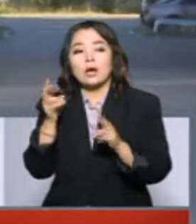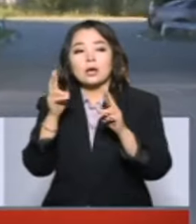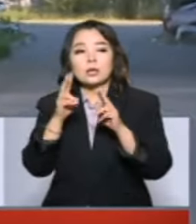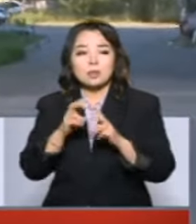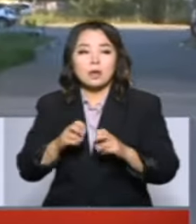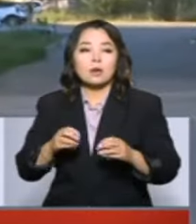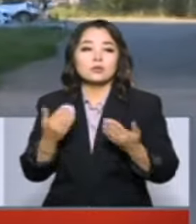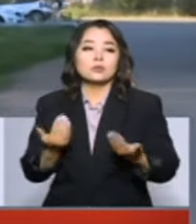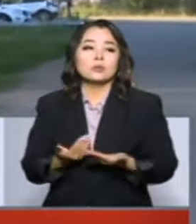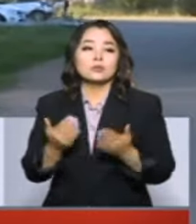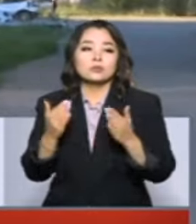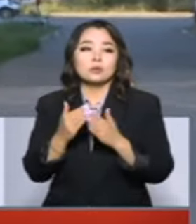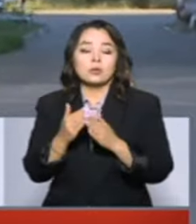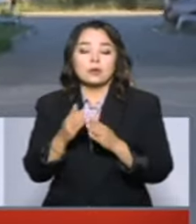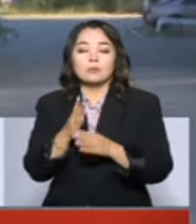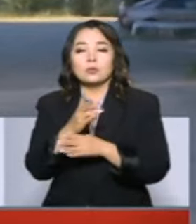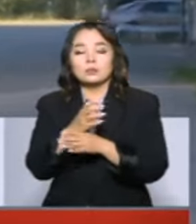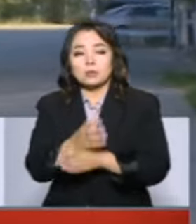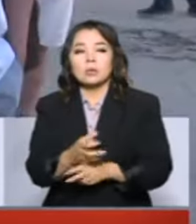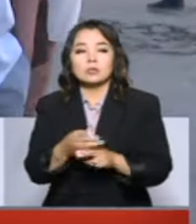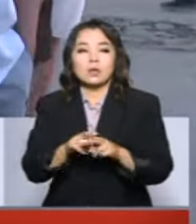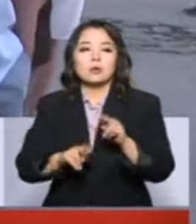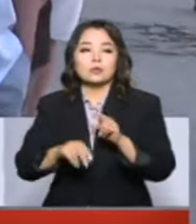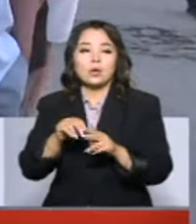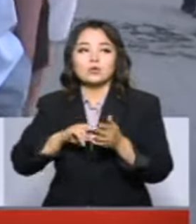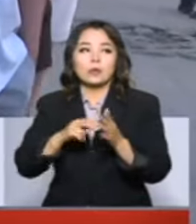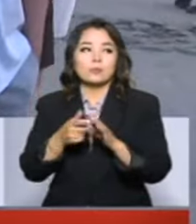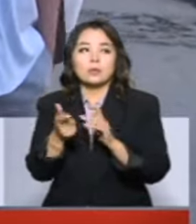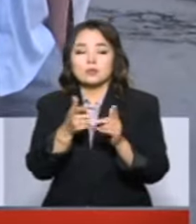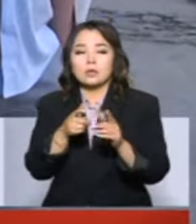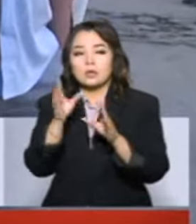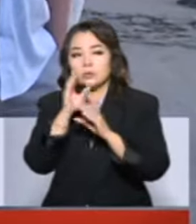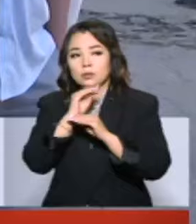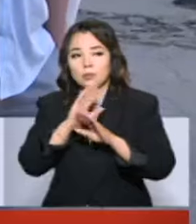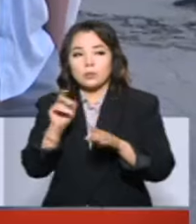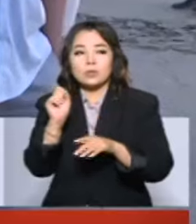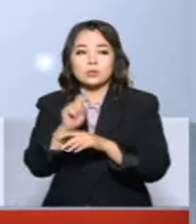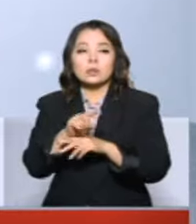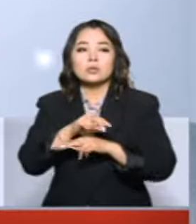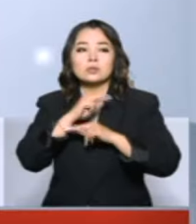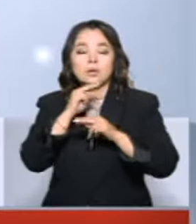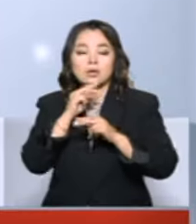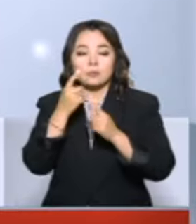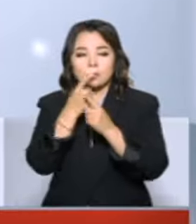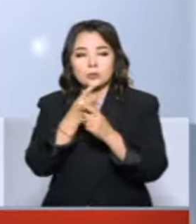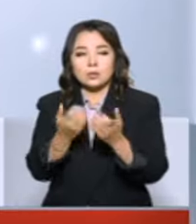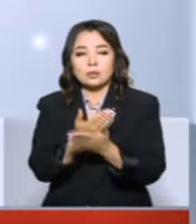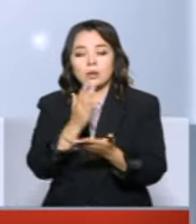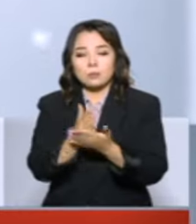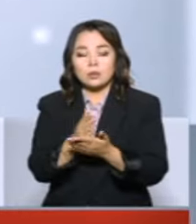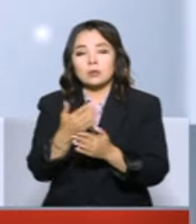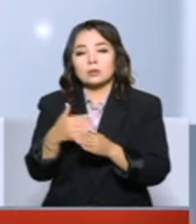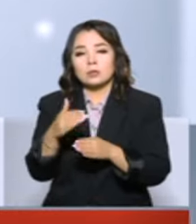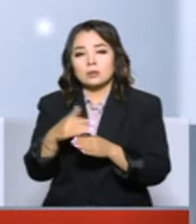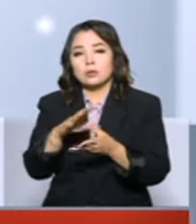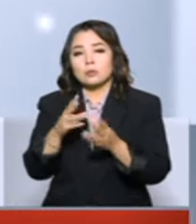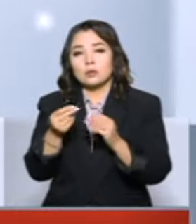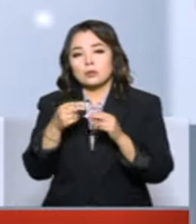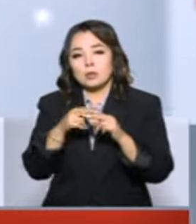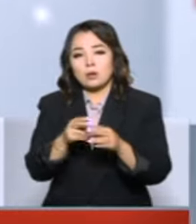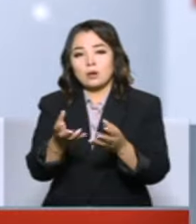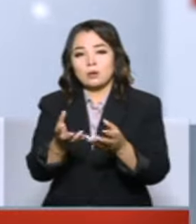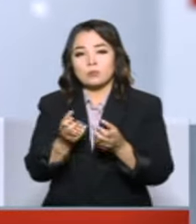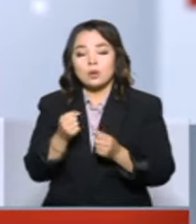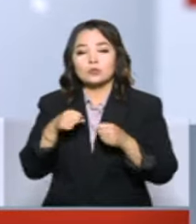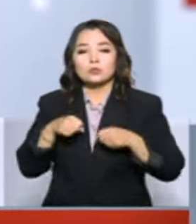Пәтерлердегі қалқа жоспар бойынша салынбаған, тиісті тапсырма беріліп, ескерту жасадық. Былтыр Астана әкімдігі үлескерлердің қаржысын